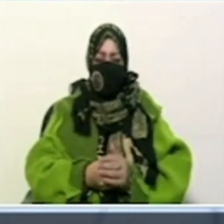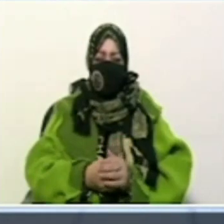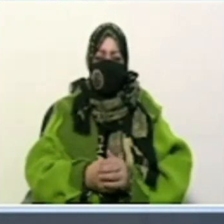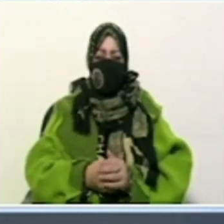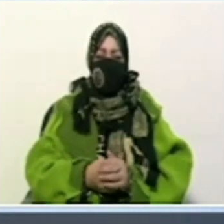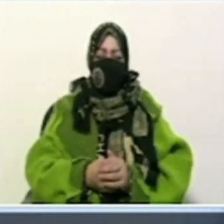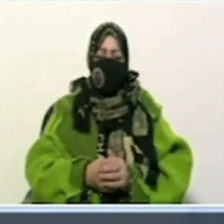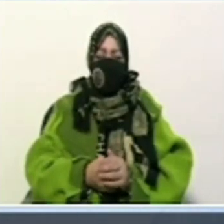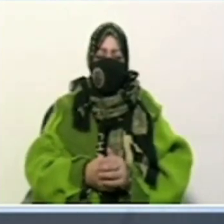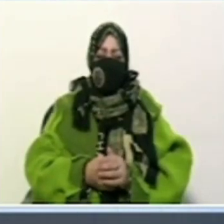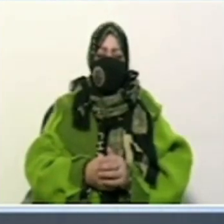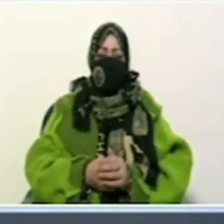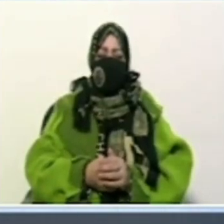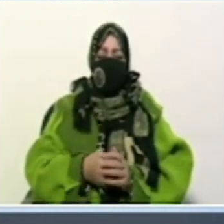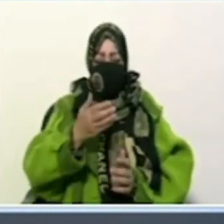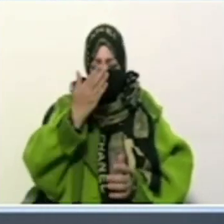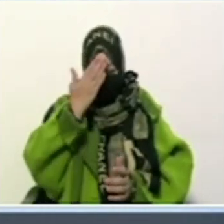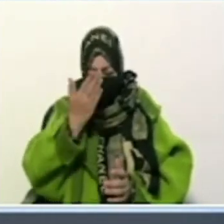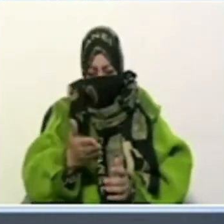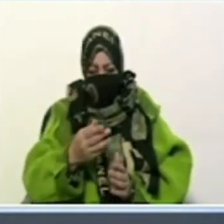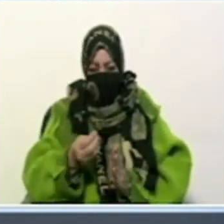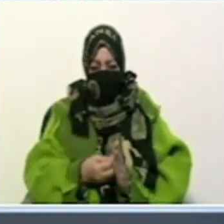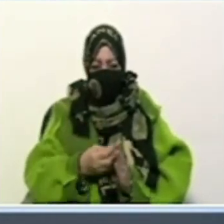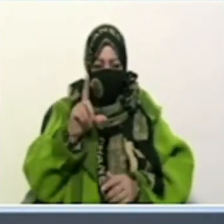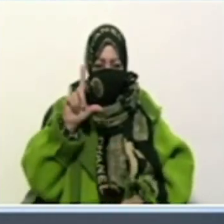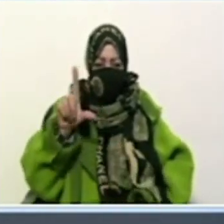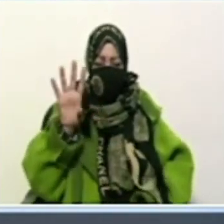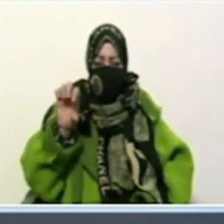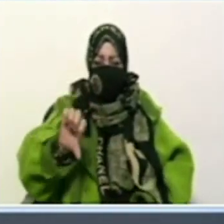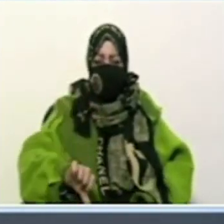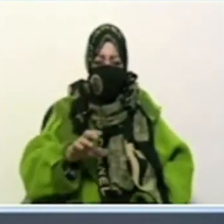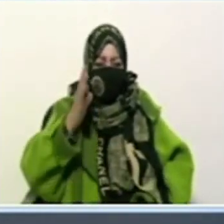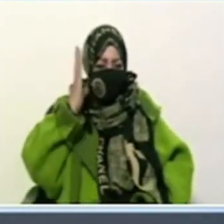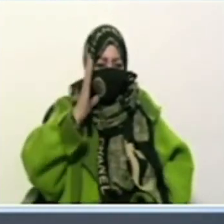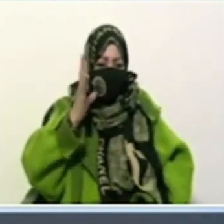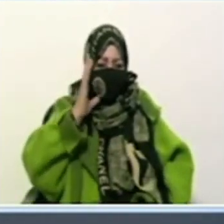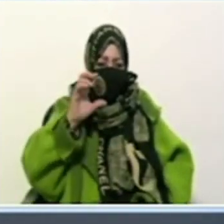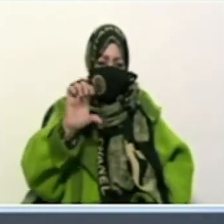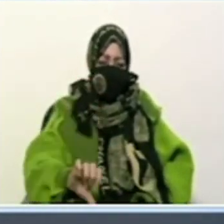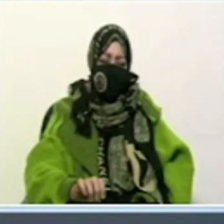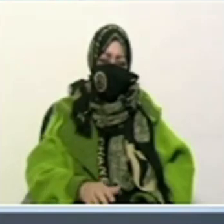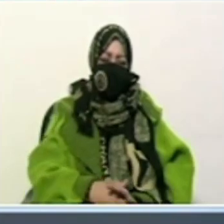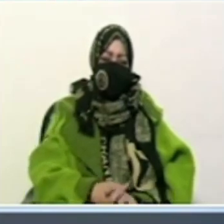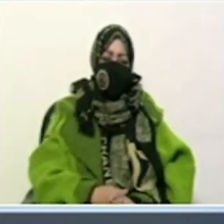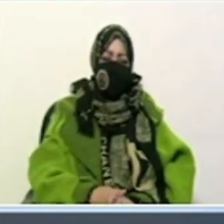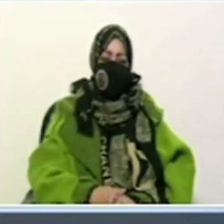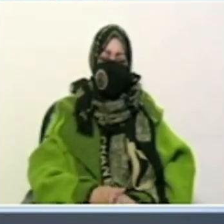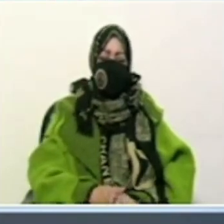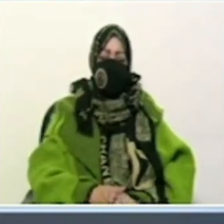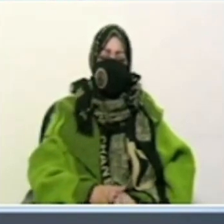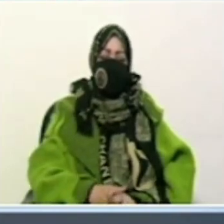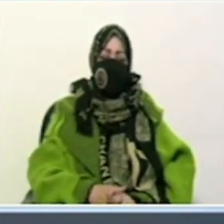إيماء فأنت تنوي الإيماء ويعني تشير بالجبهة